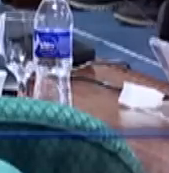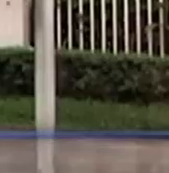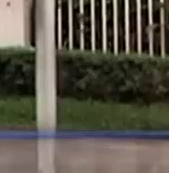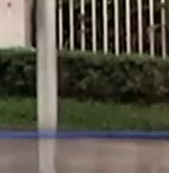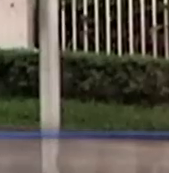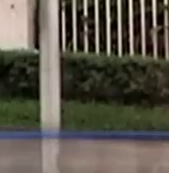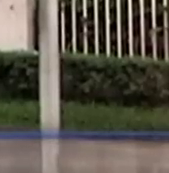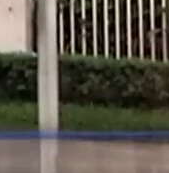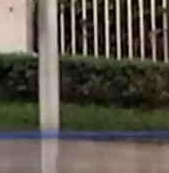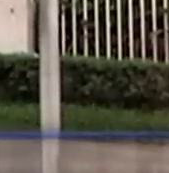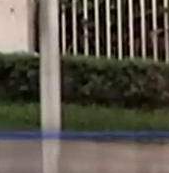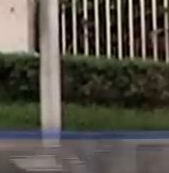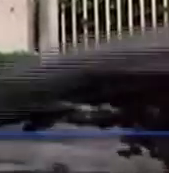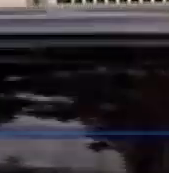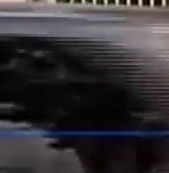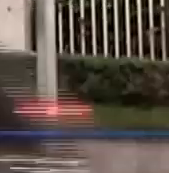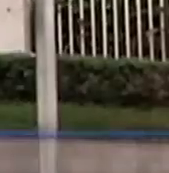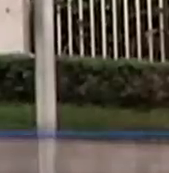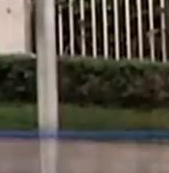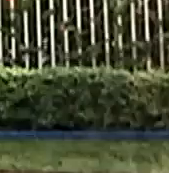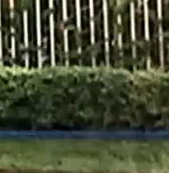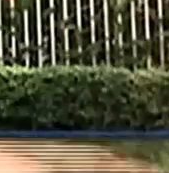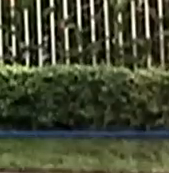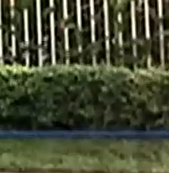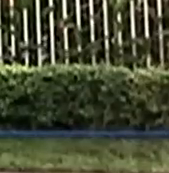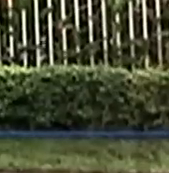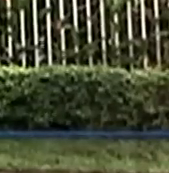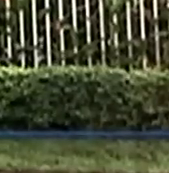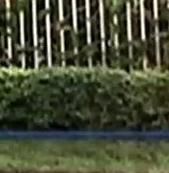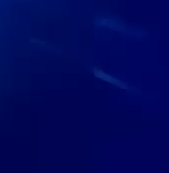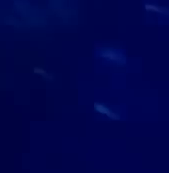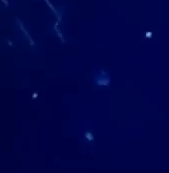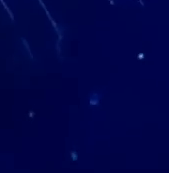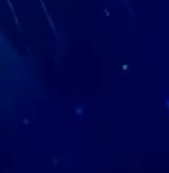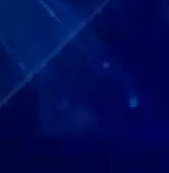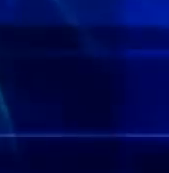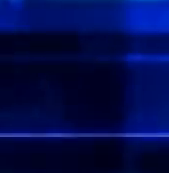mga gamit ng NGCP na binili sa China, lumutang.